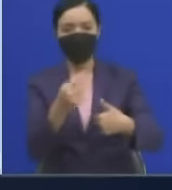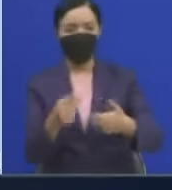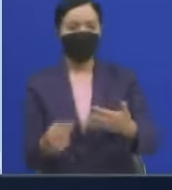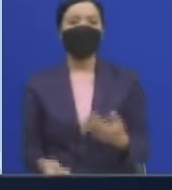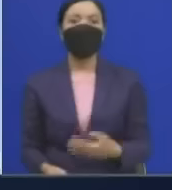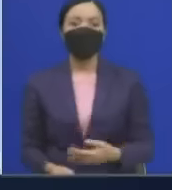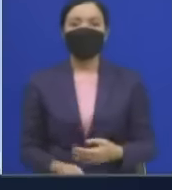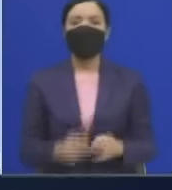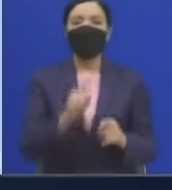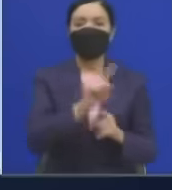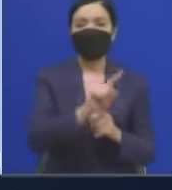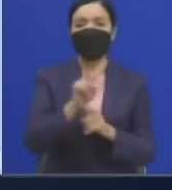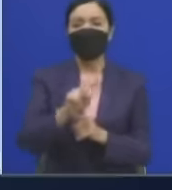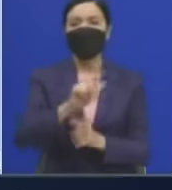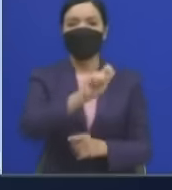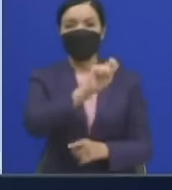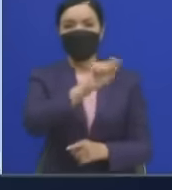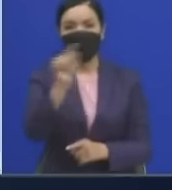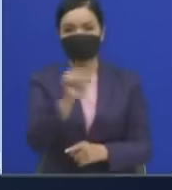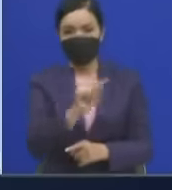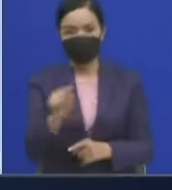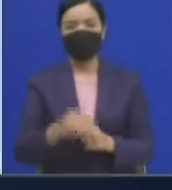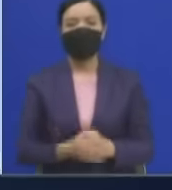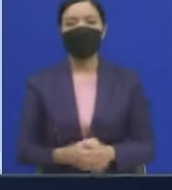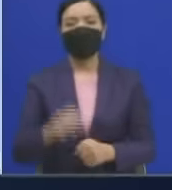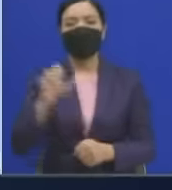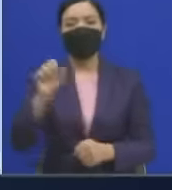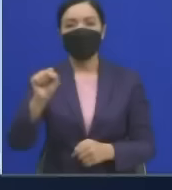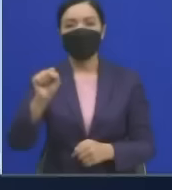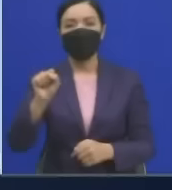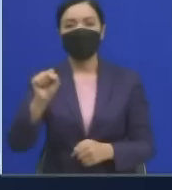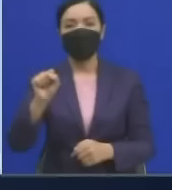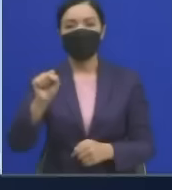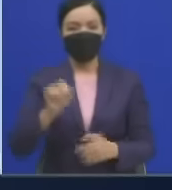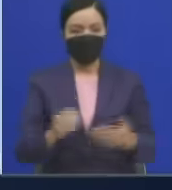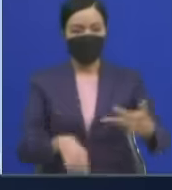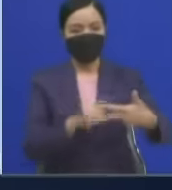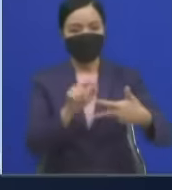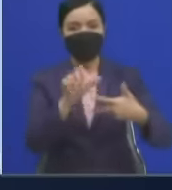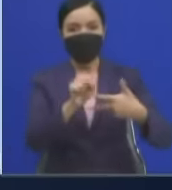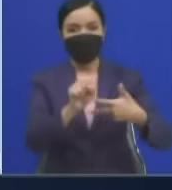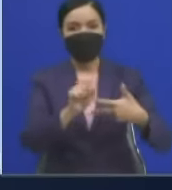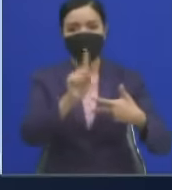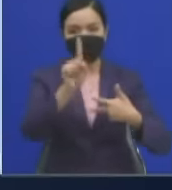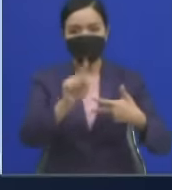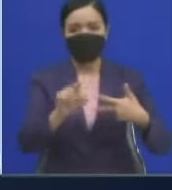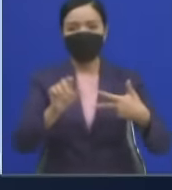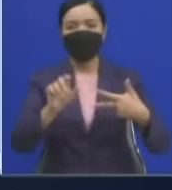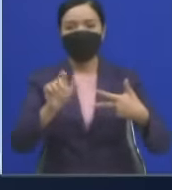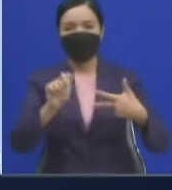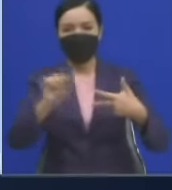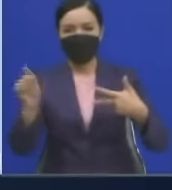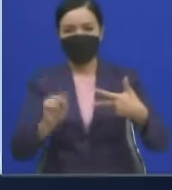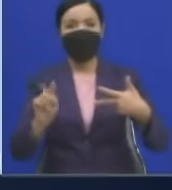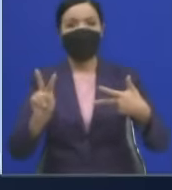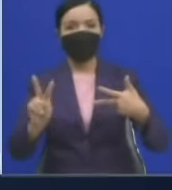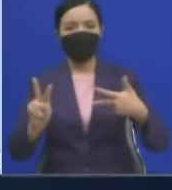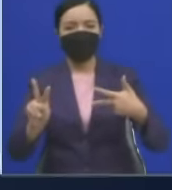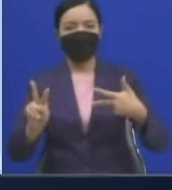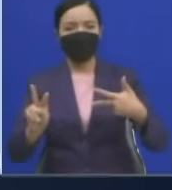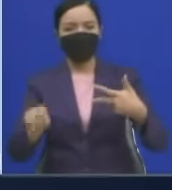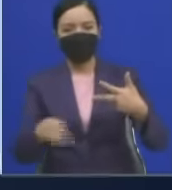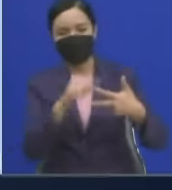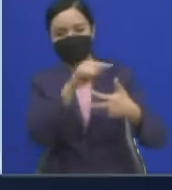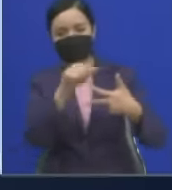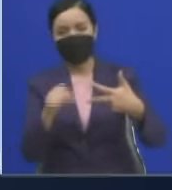ม1แล้วก็ไฟเซอร์เข็ม2แล้วก็ซิโนแวคเข็ม1แอสตราเซเนกาเข็ม2 ค่ะ จะมีสูตรอยู่3สูต